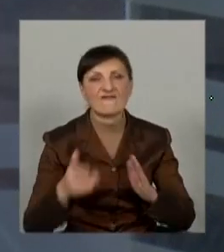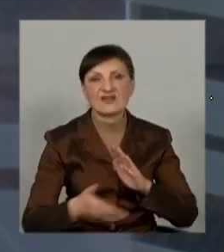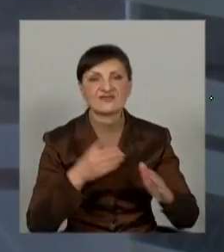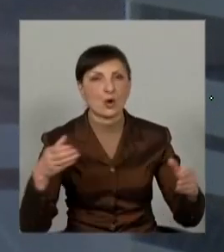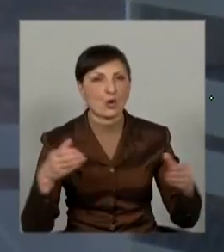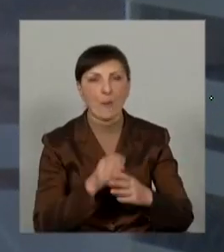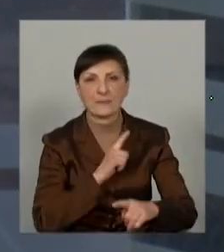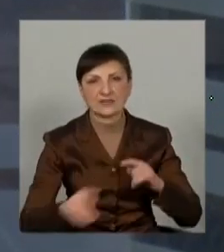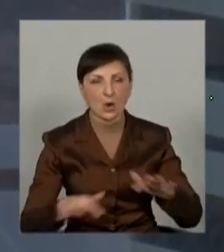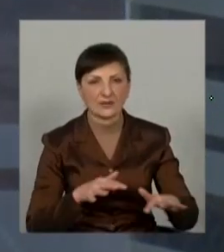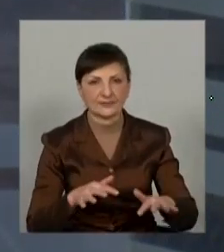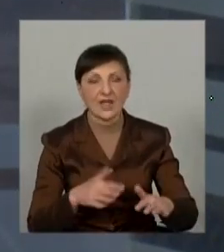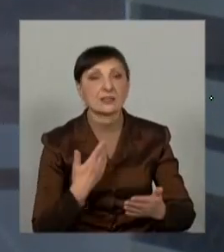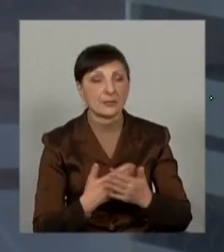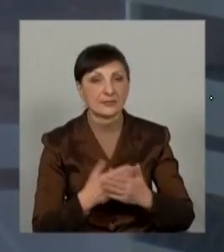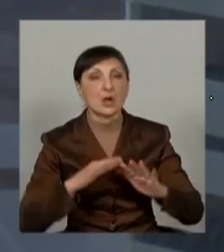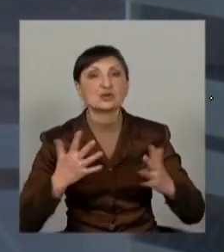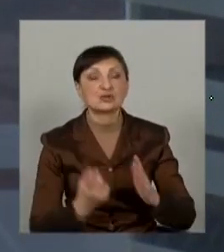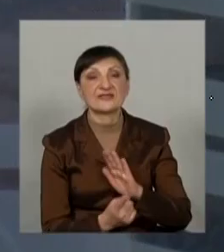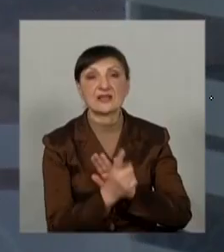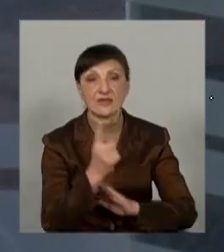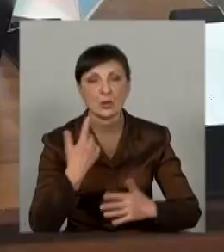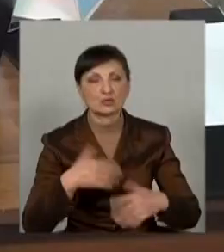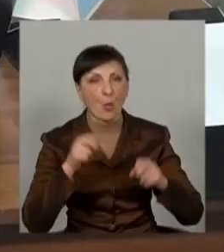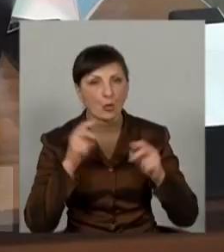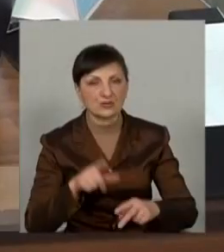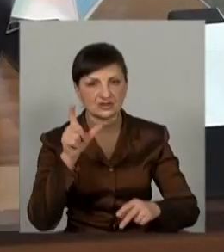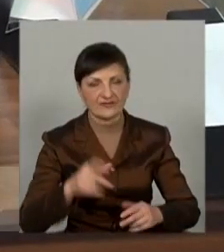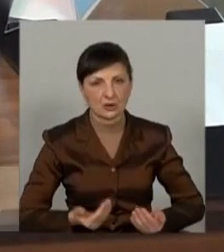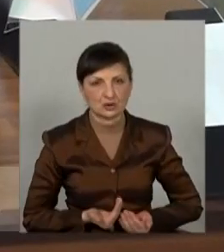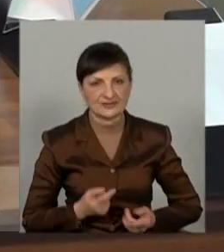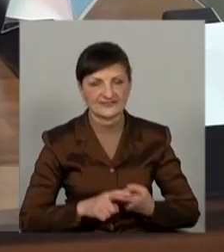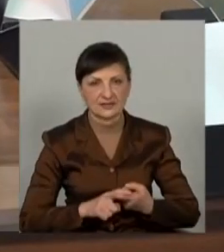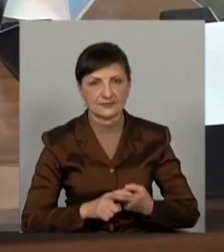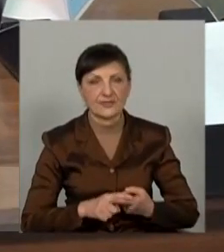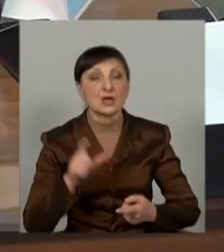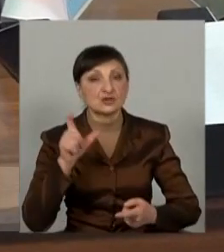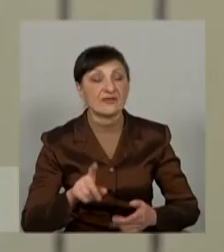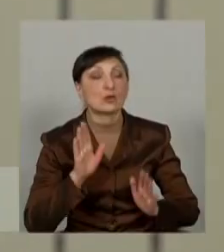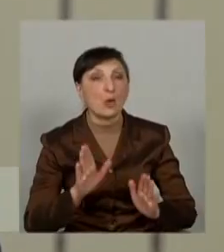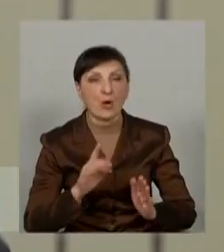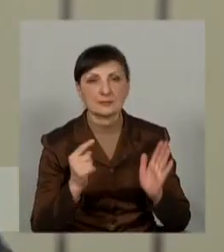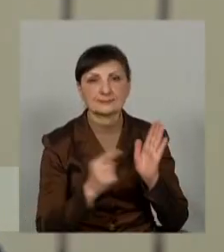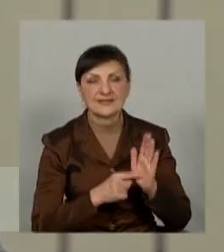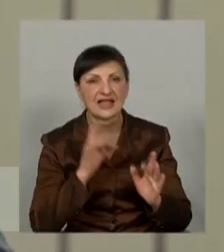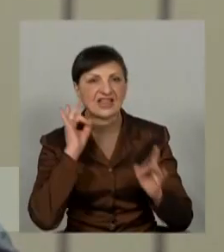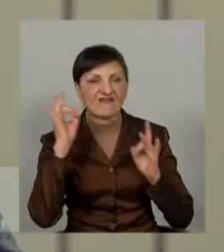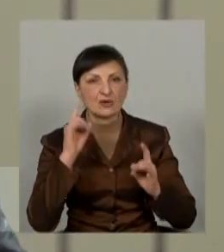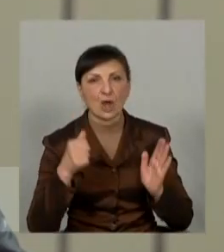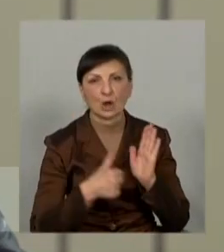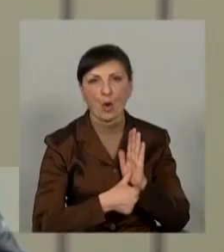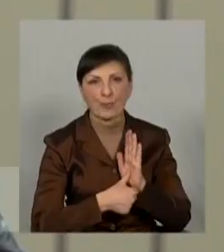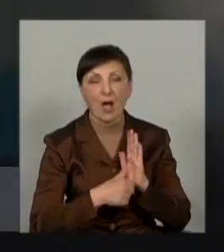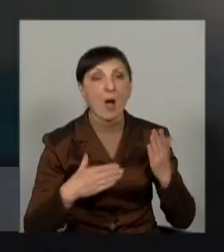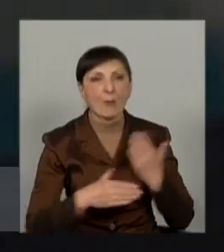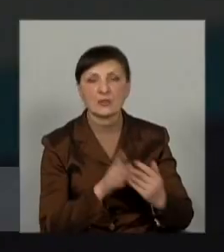быстрого реагирования. Например, в случае возникновения угрозы для жизни человека. Пользователю достаточно нажать тревожную кнопку, и